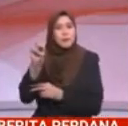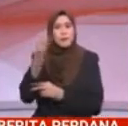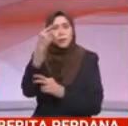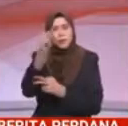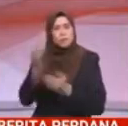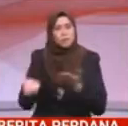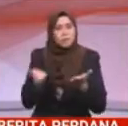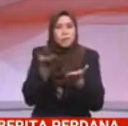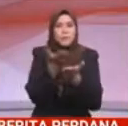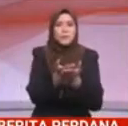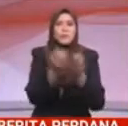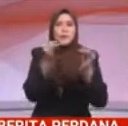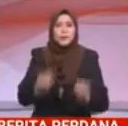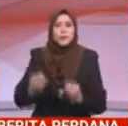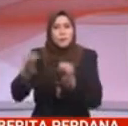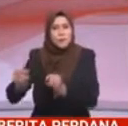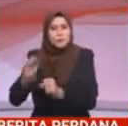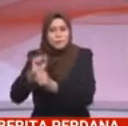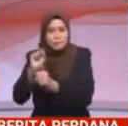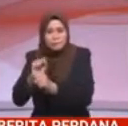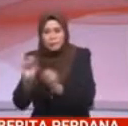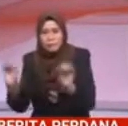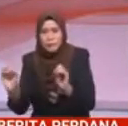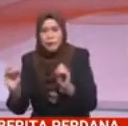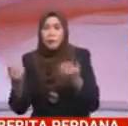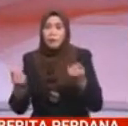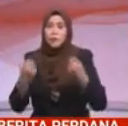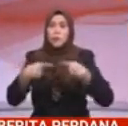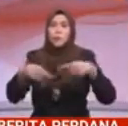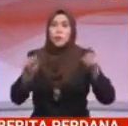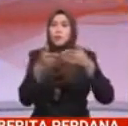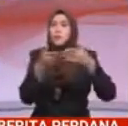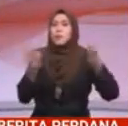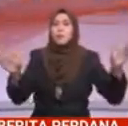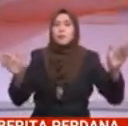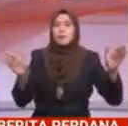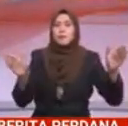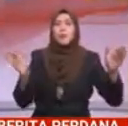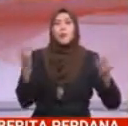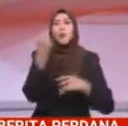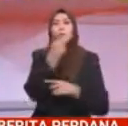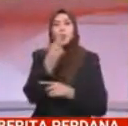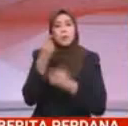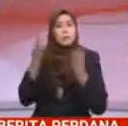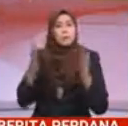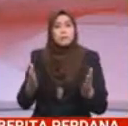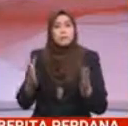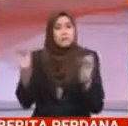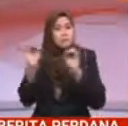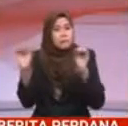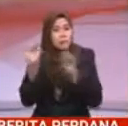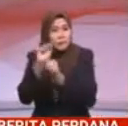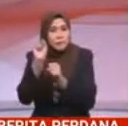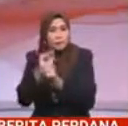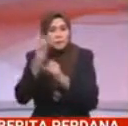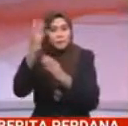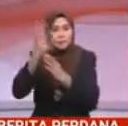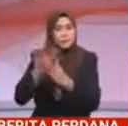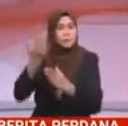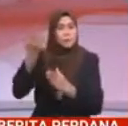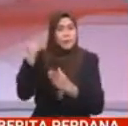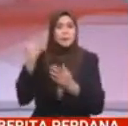yang terjejas dalam sektor berkenaan. Peluang dibuka terutamanya kepada mereka yang hilang pendapatan sejak 5 bulan